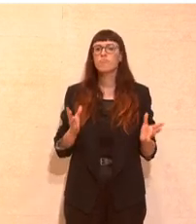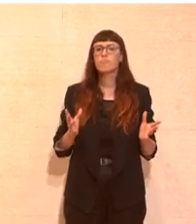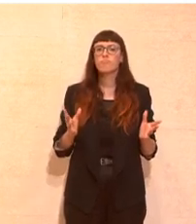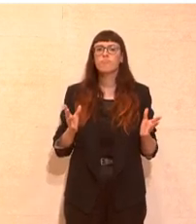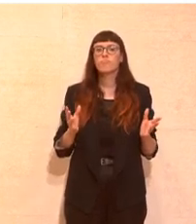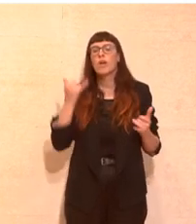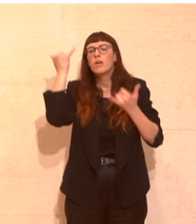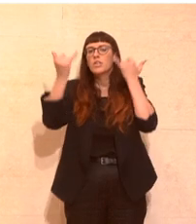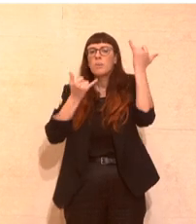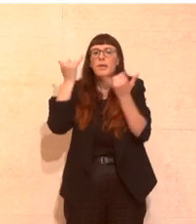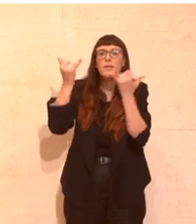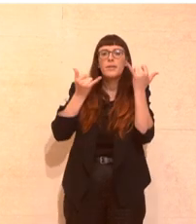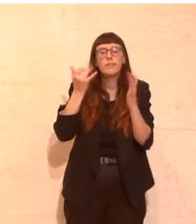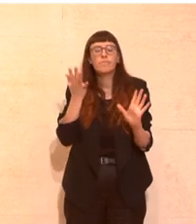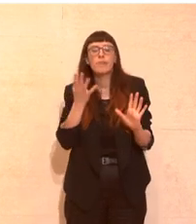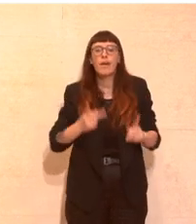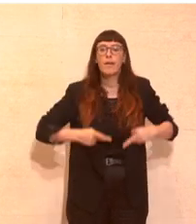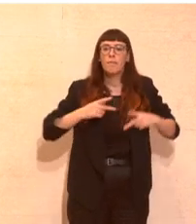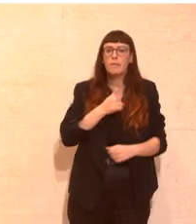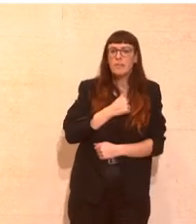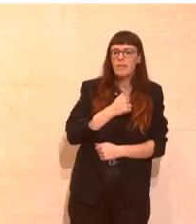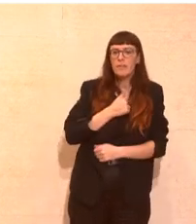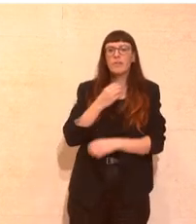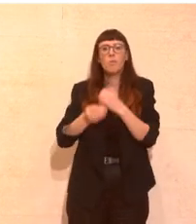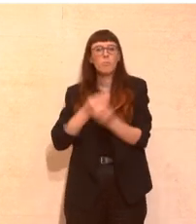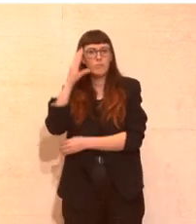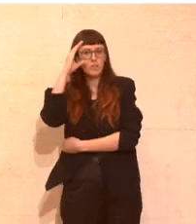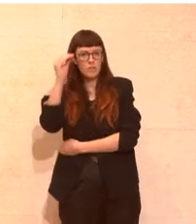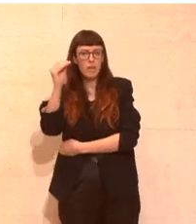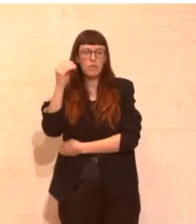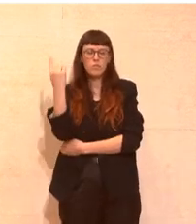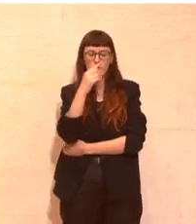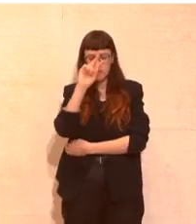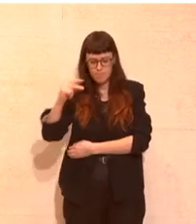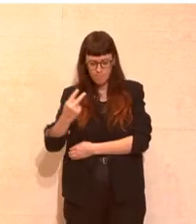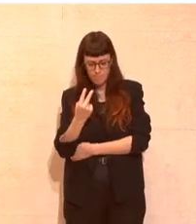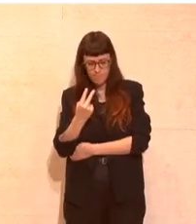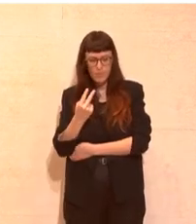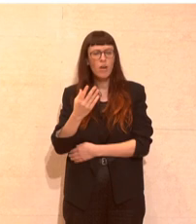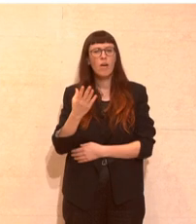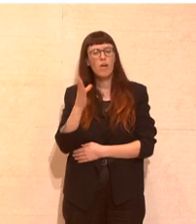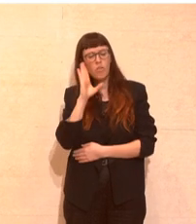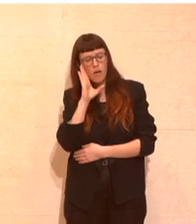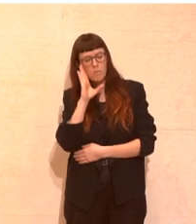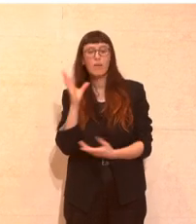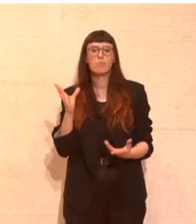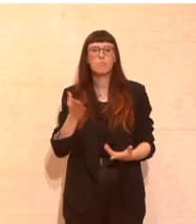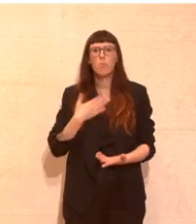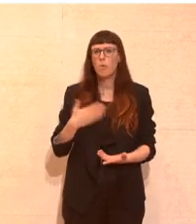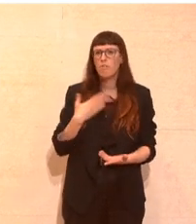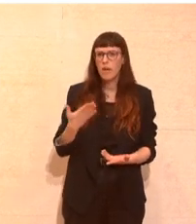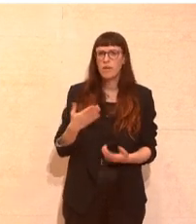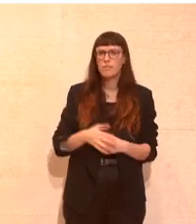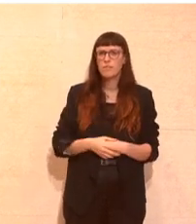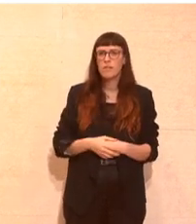ou professionnel cette fameuse question « Mais ça sert à quoi de dormir ?» Au final, est-ce qu'on ne pourrait pas s'empêcher de dormir pour gagner du temps